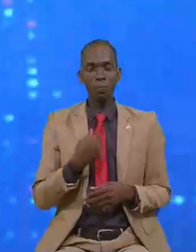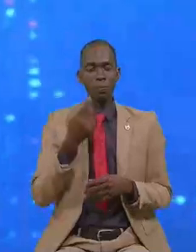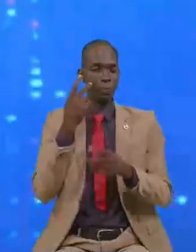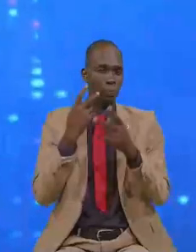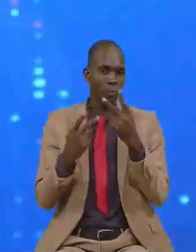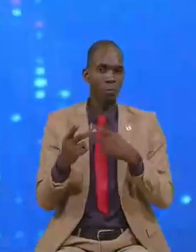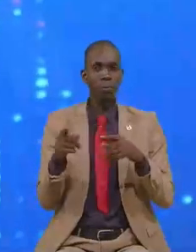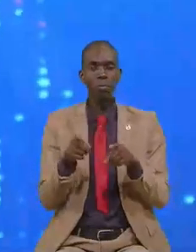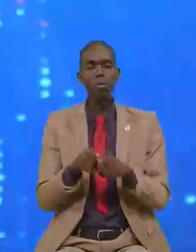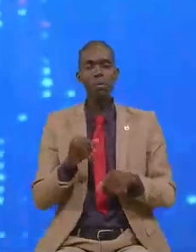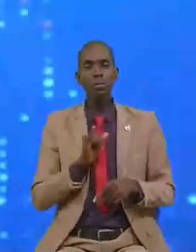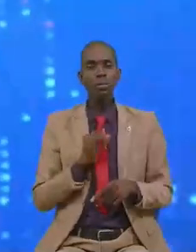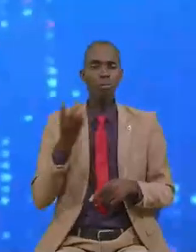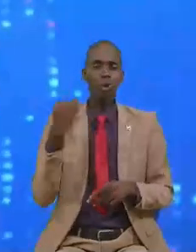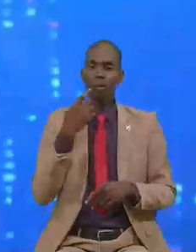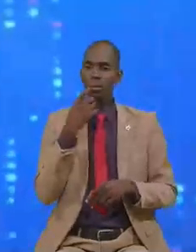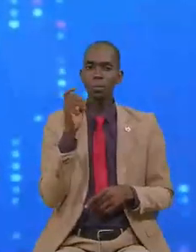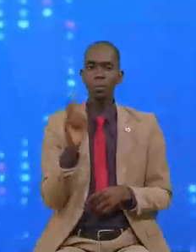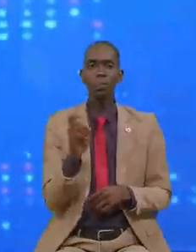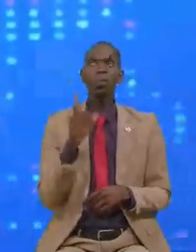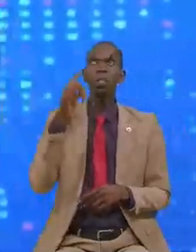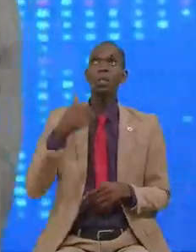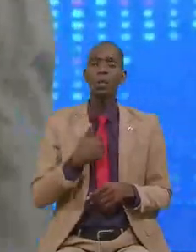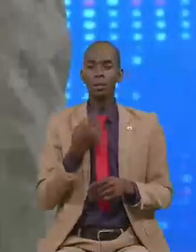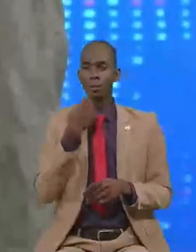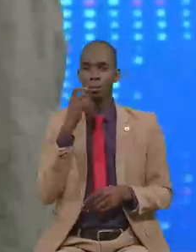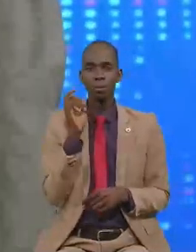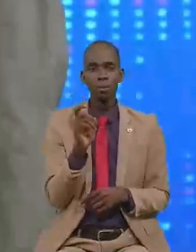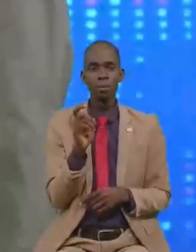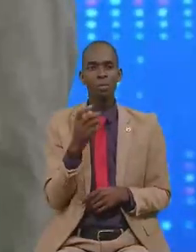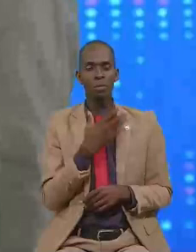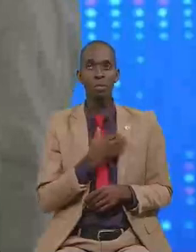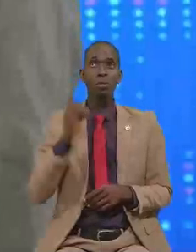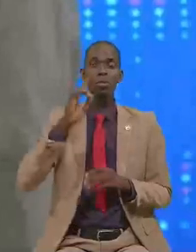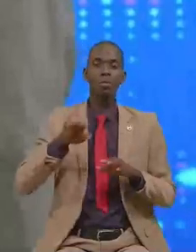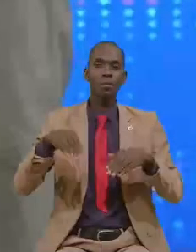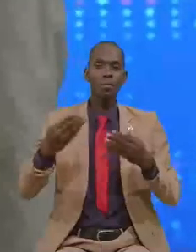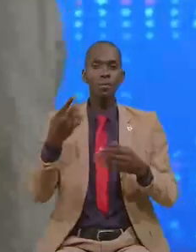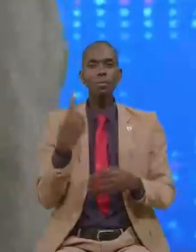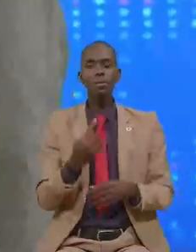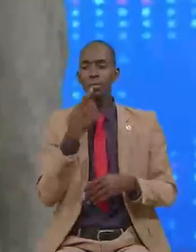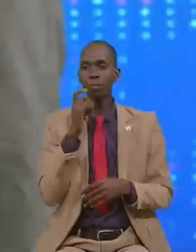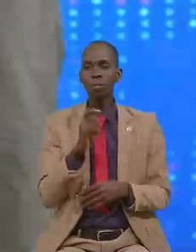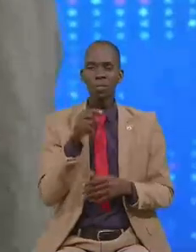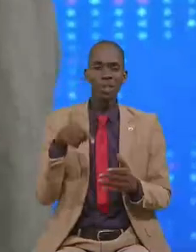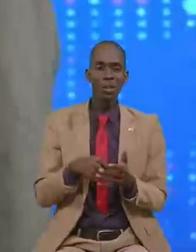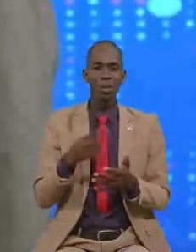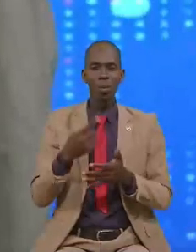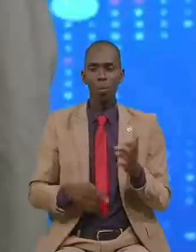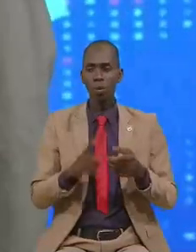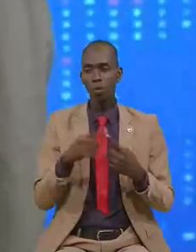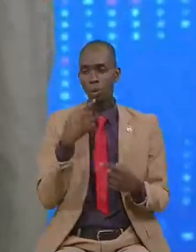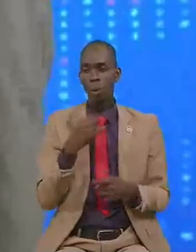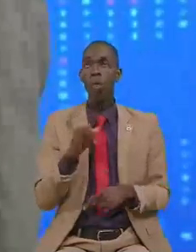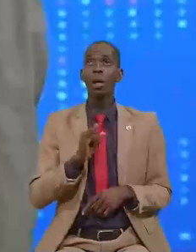que j'avais reçu. » Il a commandé, il a donné le commandement. « Voici ce que tu dois dire. Je serai avec